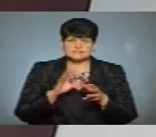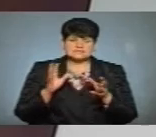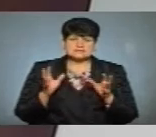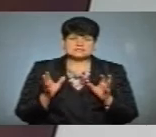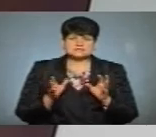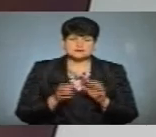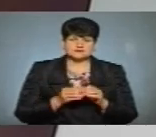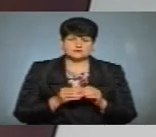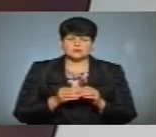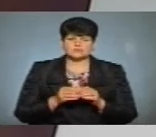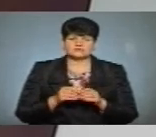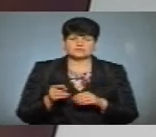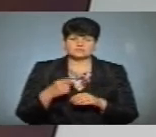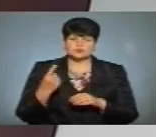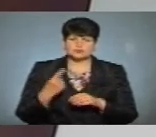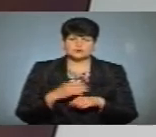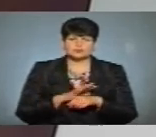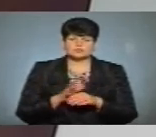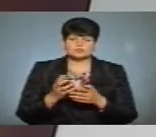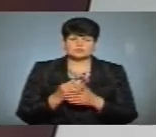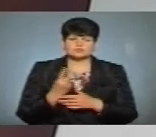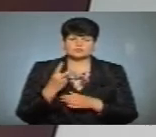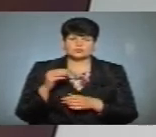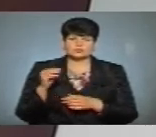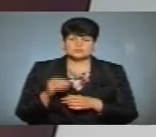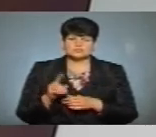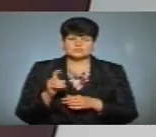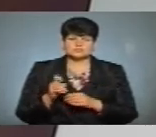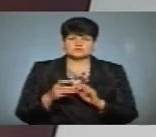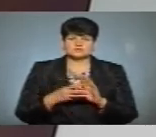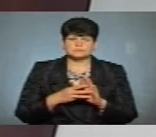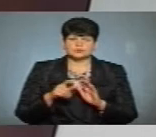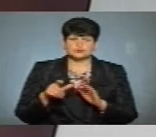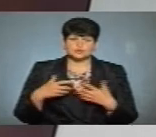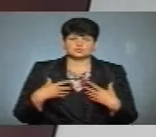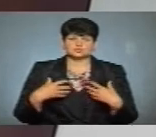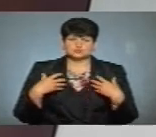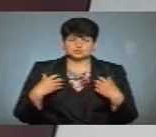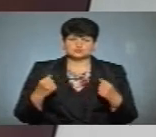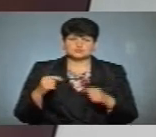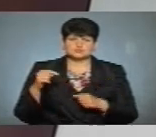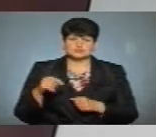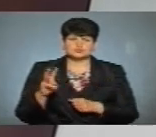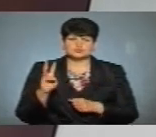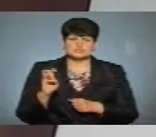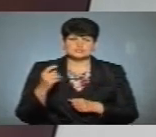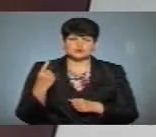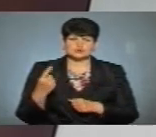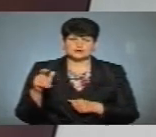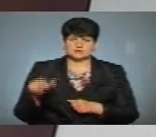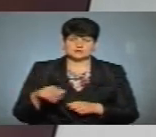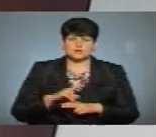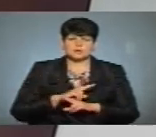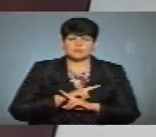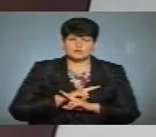пандемії на Тернопільщині коронавірус виявили у 2108 осіб, одужали з них 1301 людина, померли